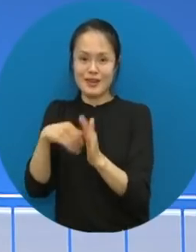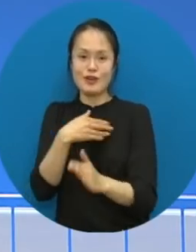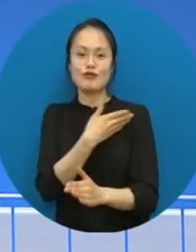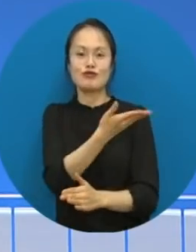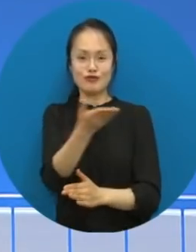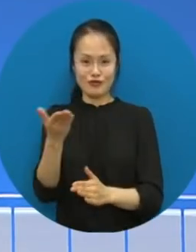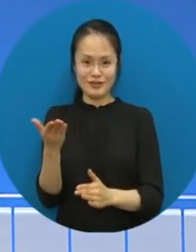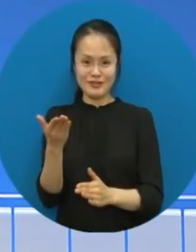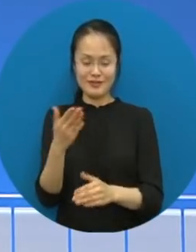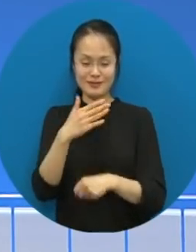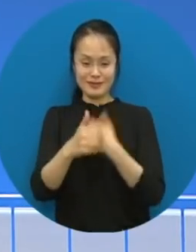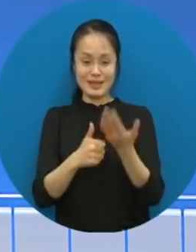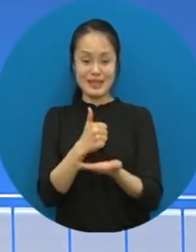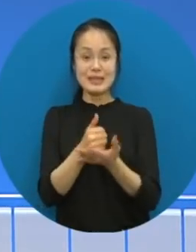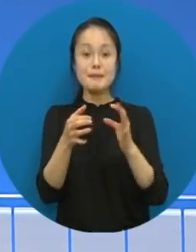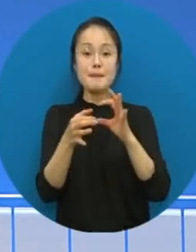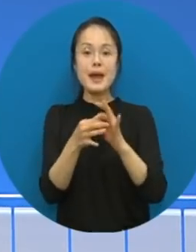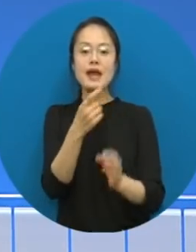하나님의 증인.